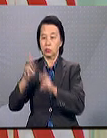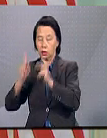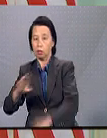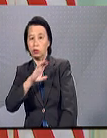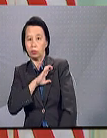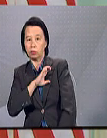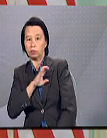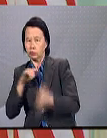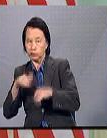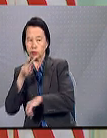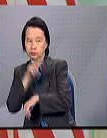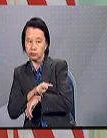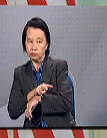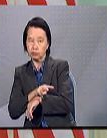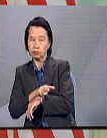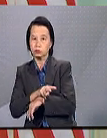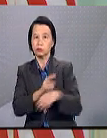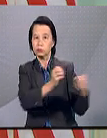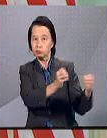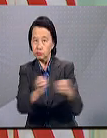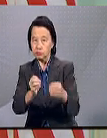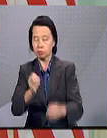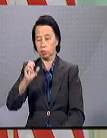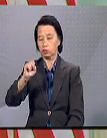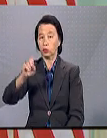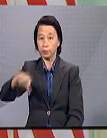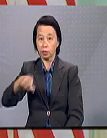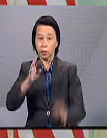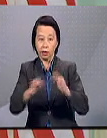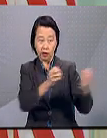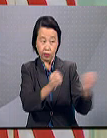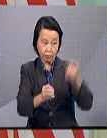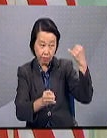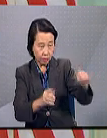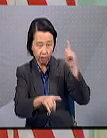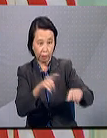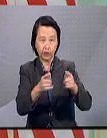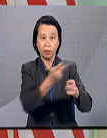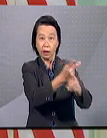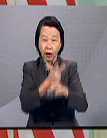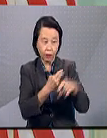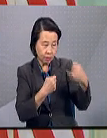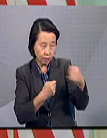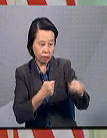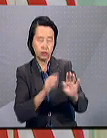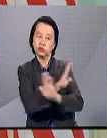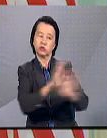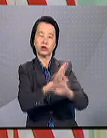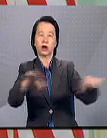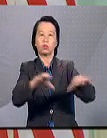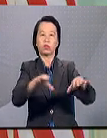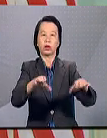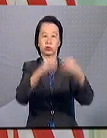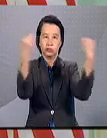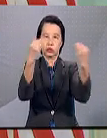masih lagi memantau setiap pematuhan SOP. Jadi kalau tidak mampu, jadi saya harap tidak perlulah